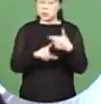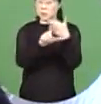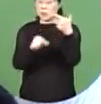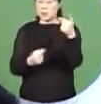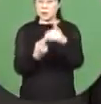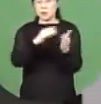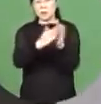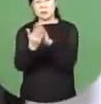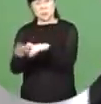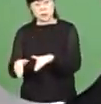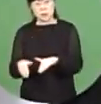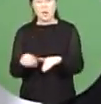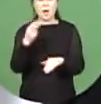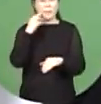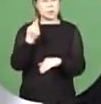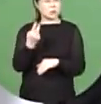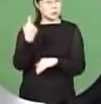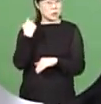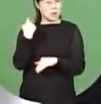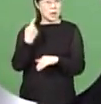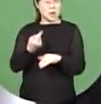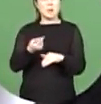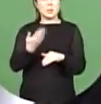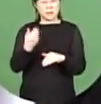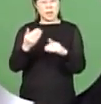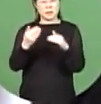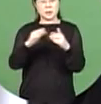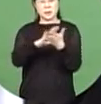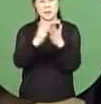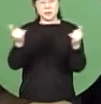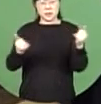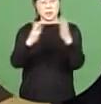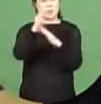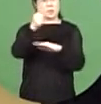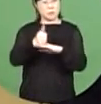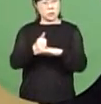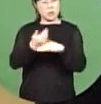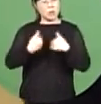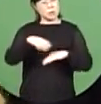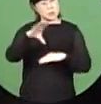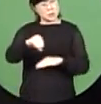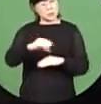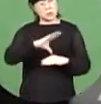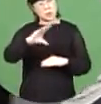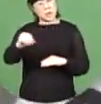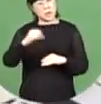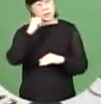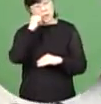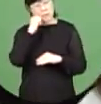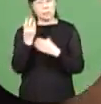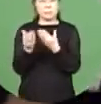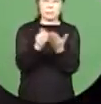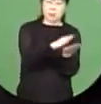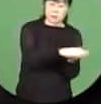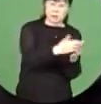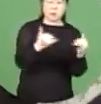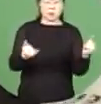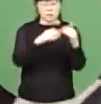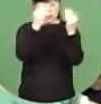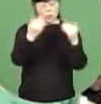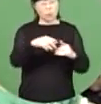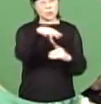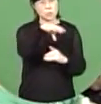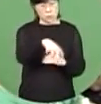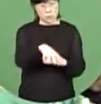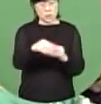月に急逝された松浦前徳島県人会長や補強に変えるほどなく亡くなった方々を祀る納骨